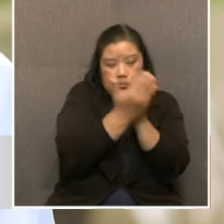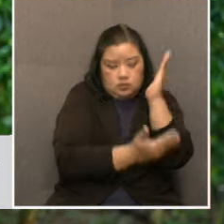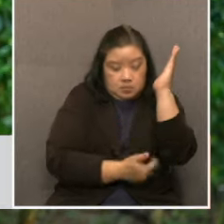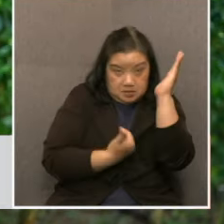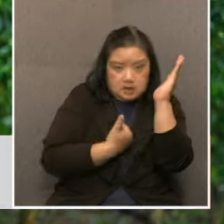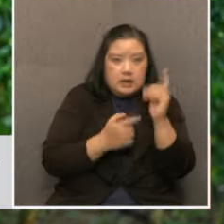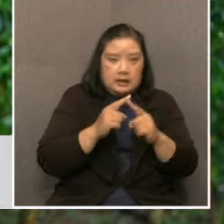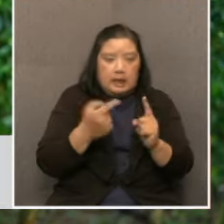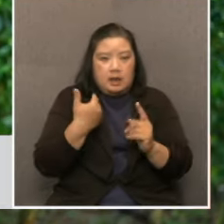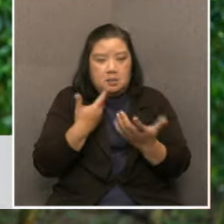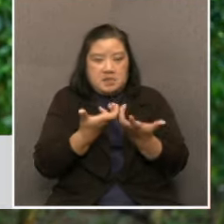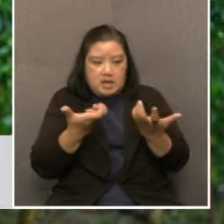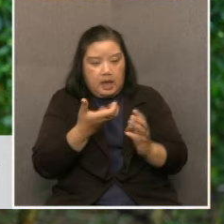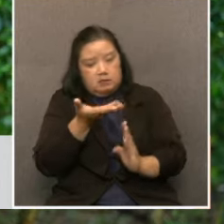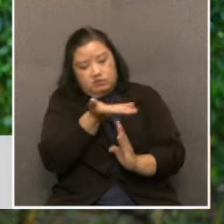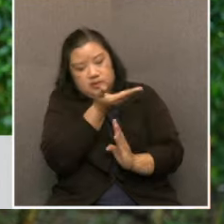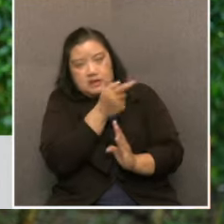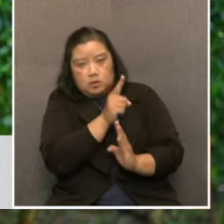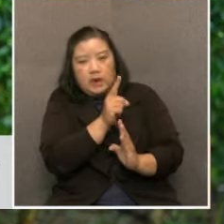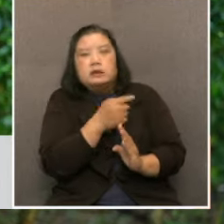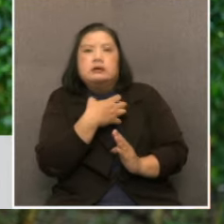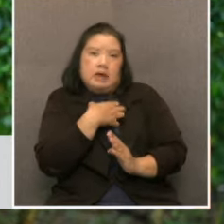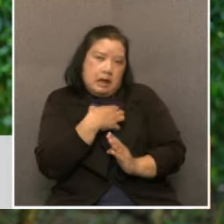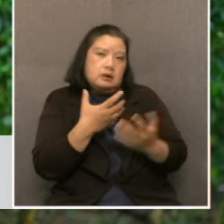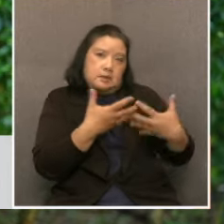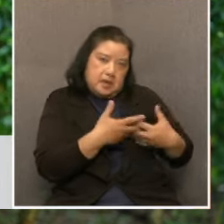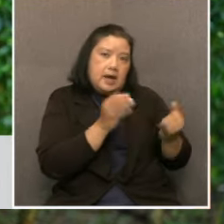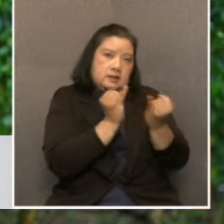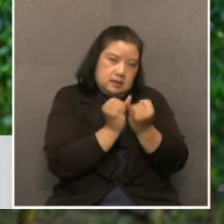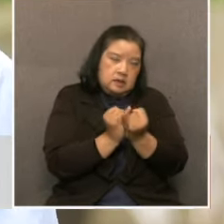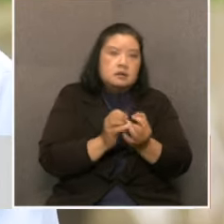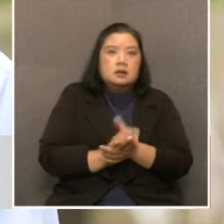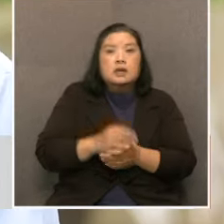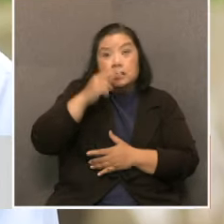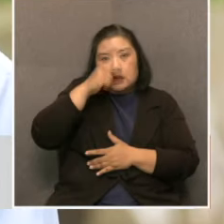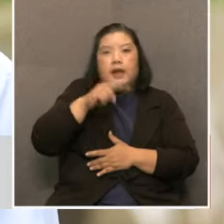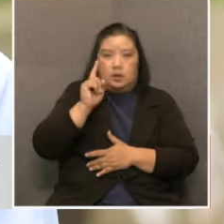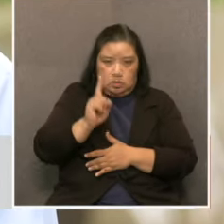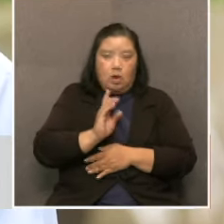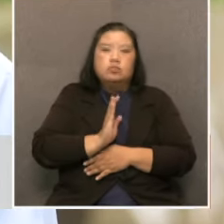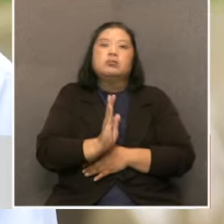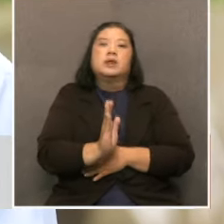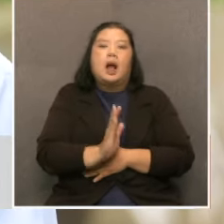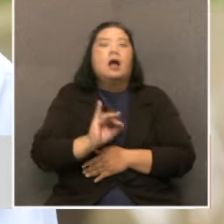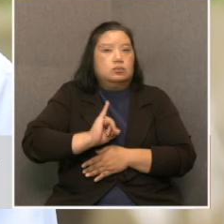ฐเป็นหลัก และอาจารย์ยังมองแบบเหมือนเดิมไหมว่าไทยควรต้องวางตัวเป็นกลาง ใช่ครับแต่เป็นกลางแบบสมดุลในระ